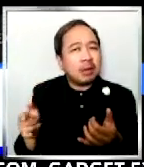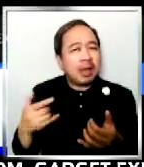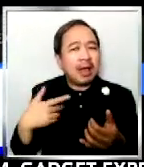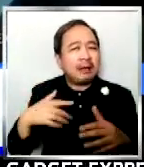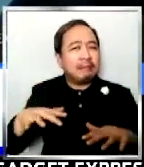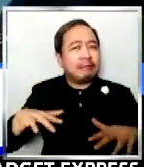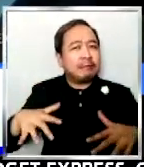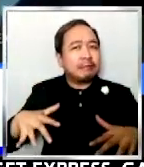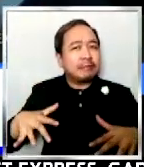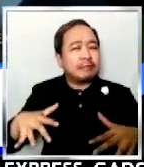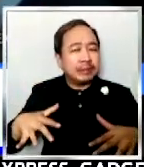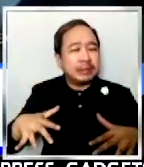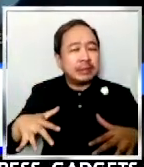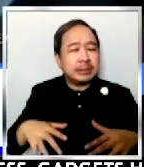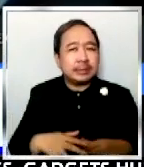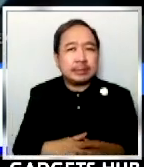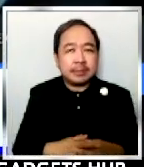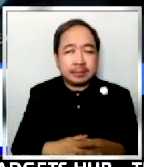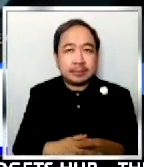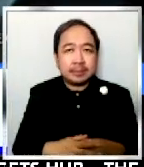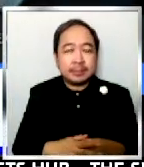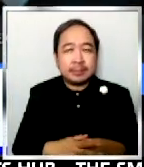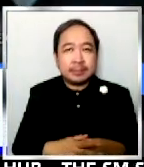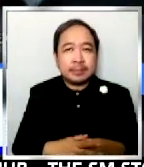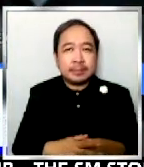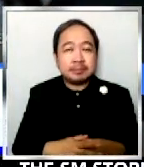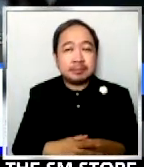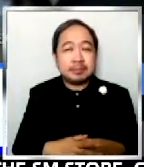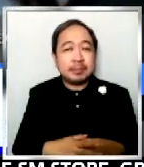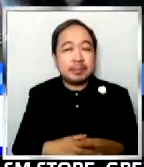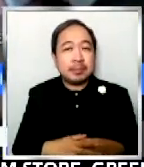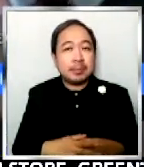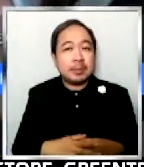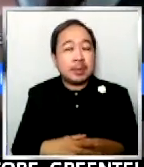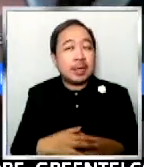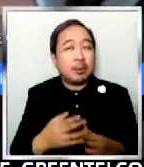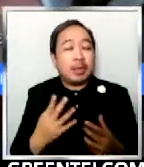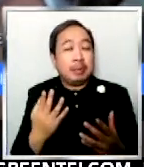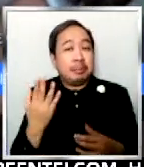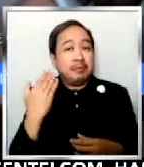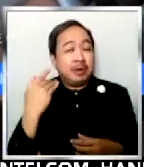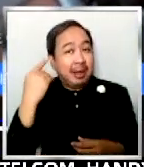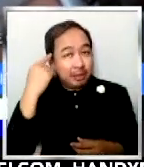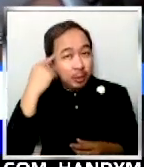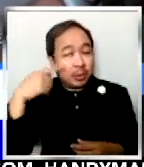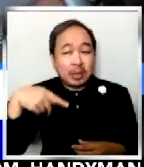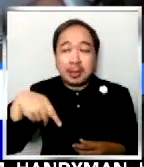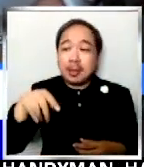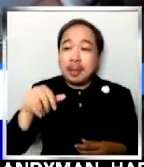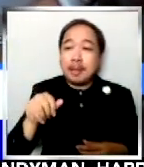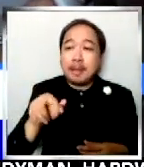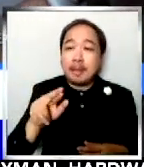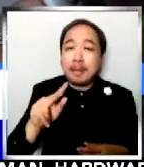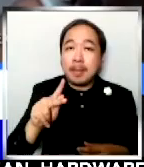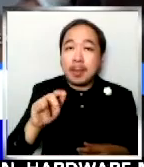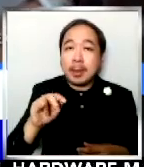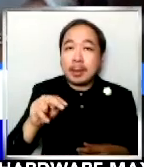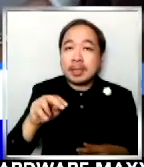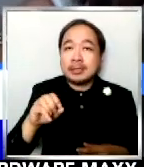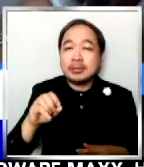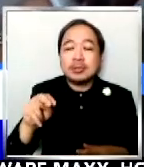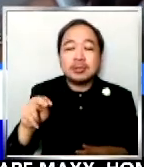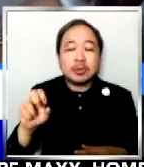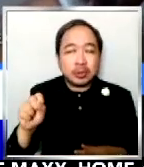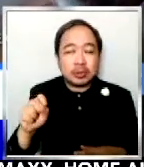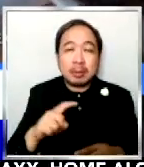o panginginig. First, they thought that it was Parkinson's. But it, my extremities